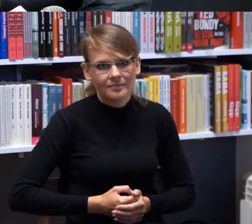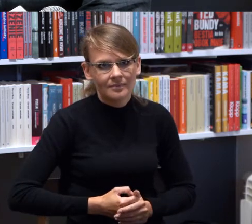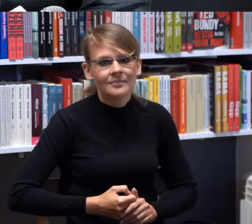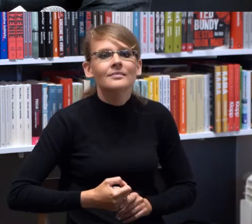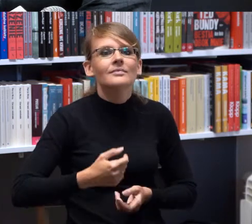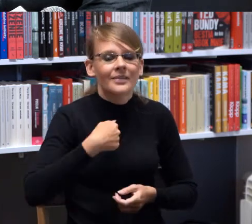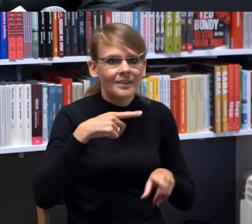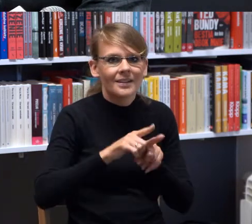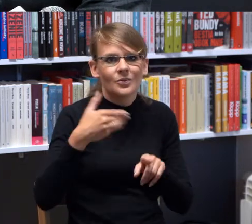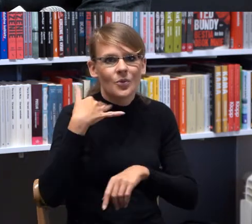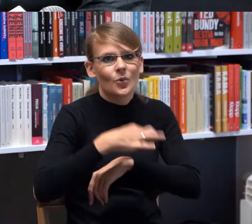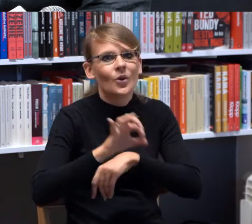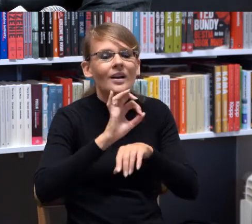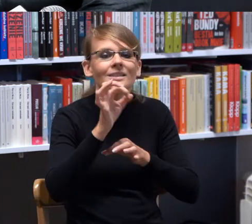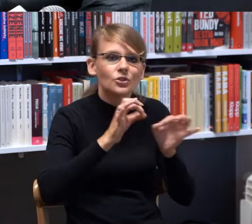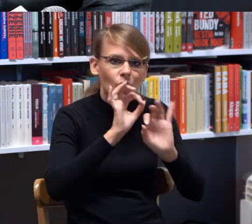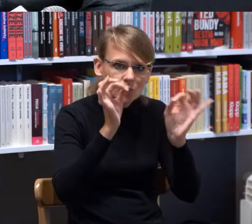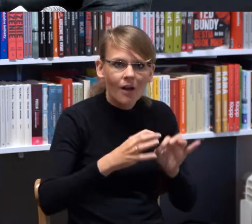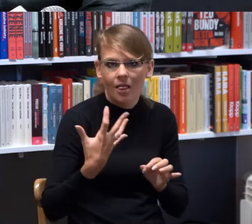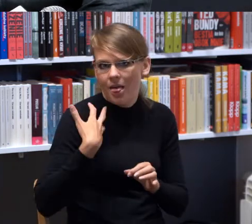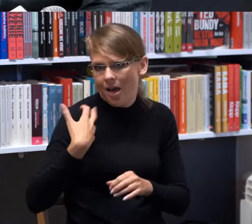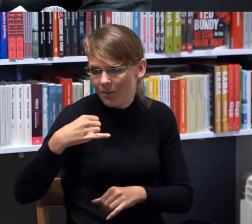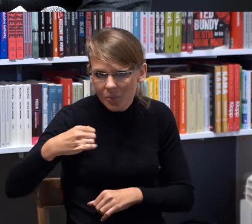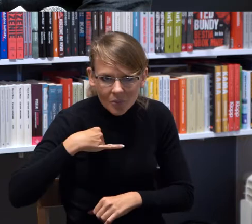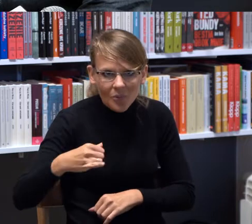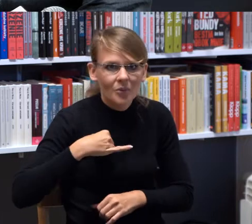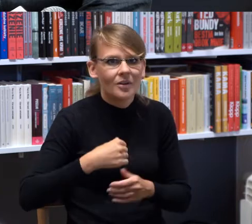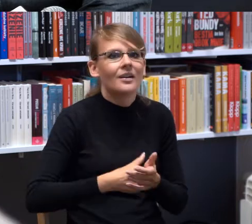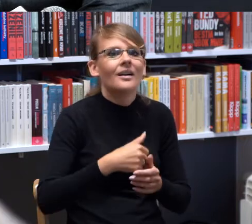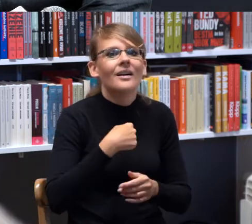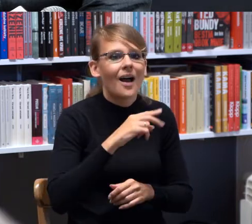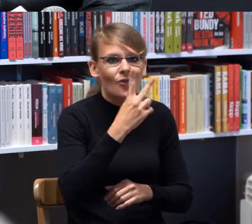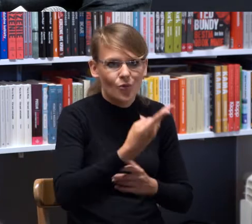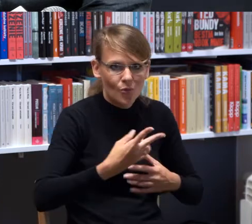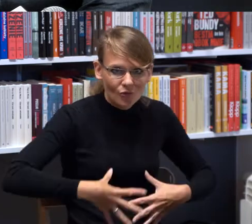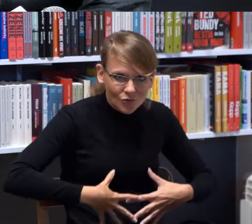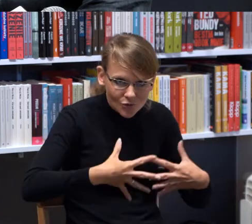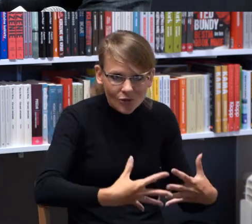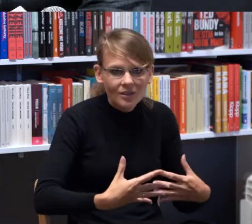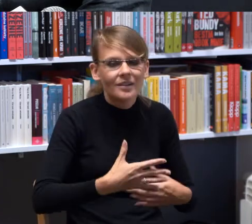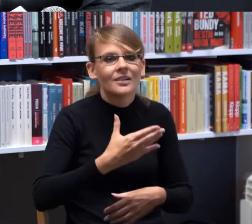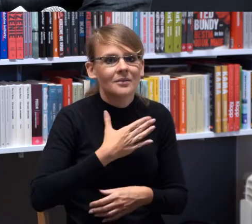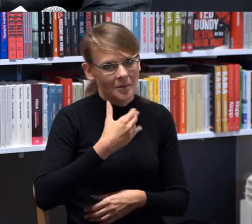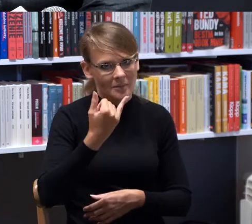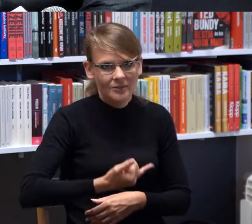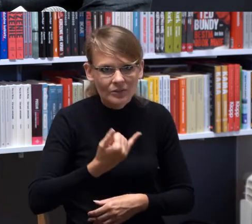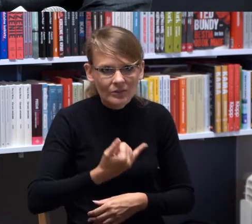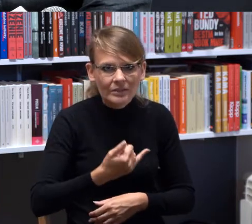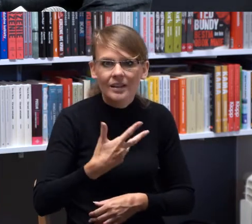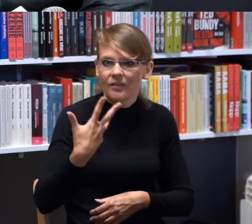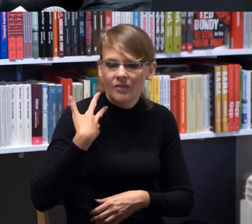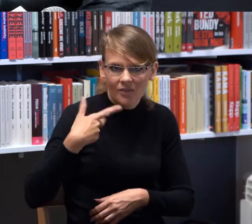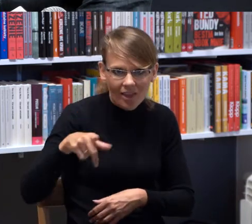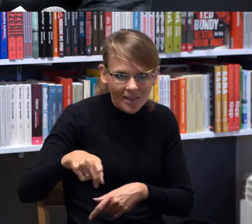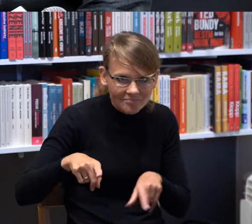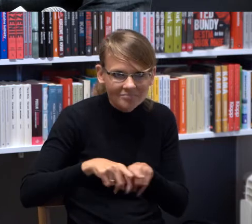A ja też studiowałam historię sztuki, mam tyle samo lat co ty, jestem w drugiej ciąży, mam dziecko tam w tym samym